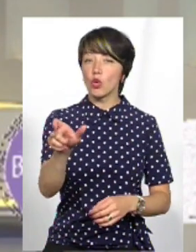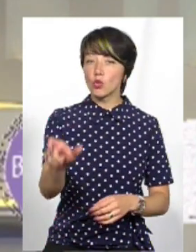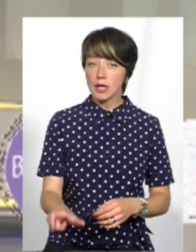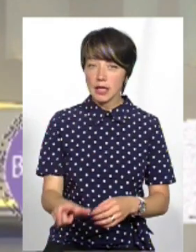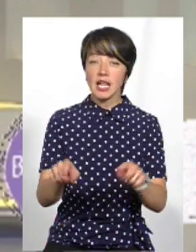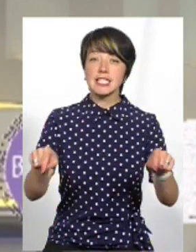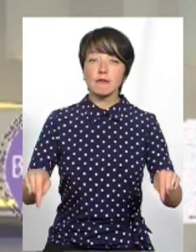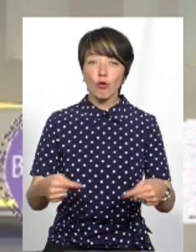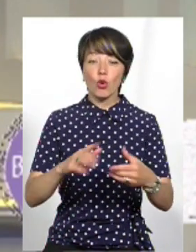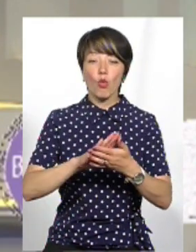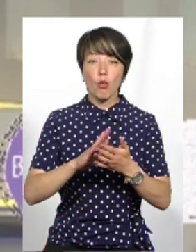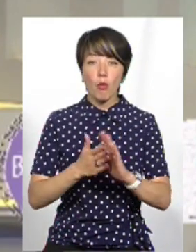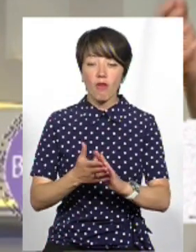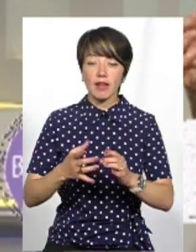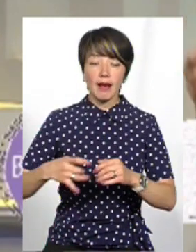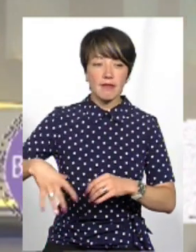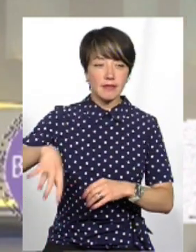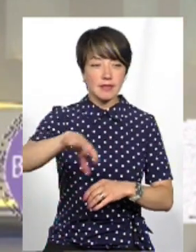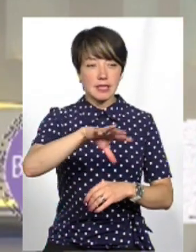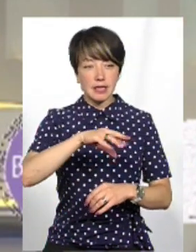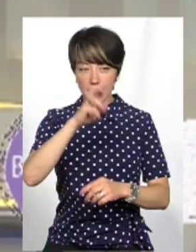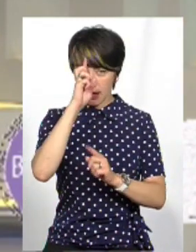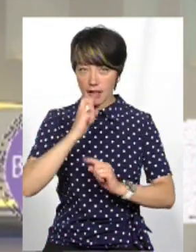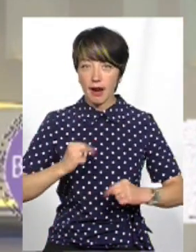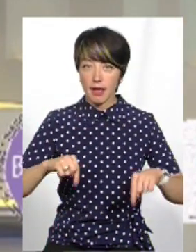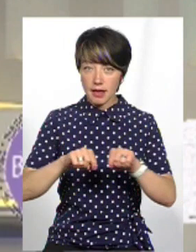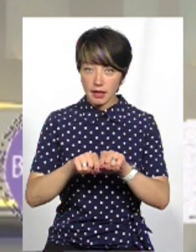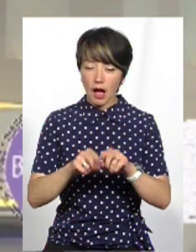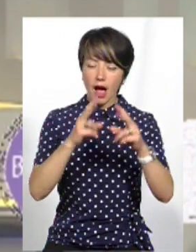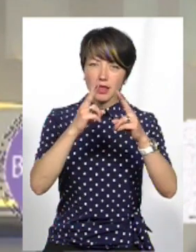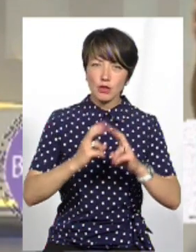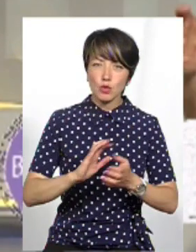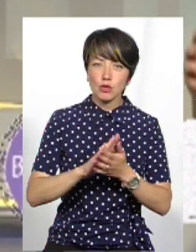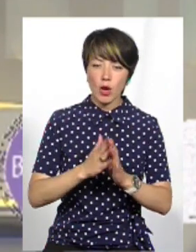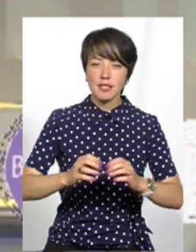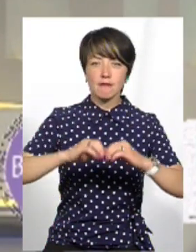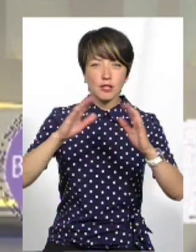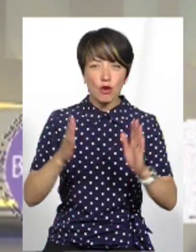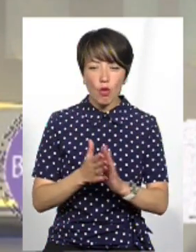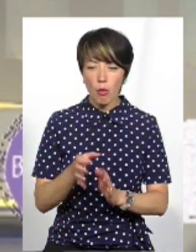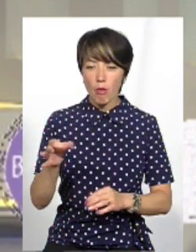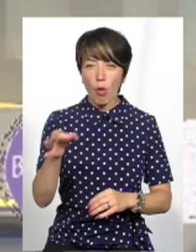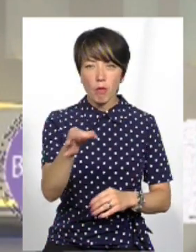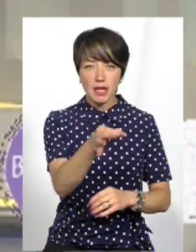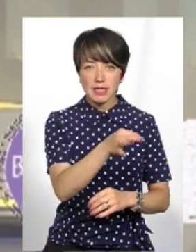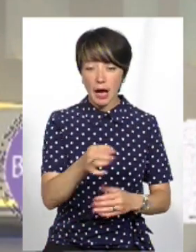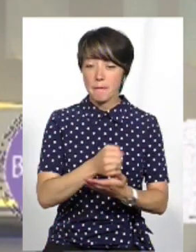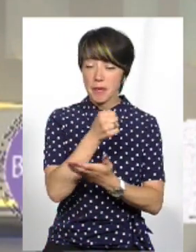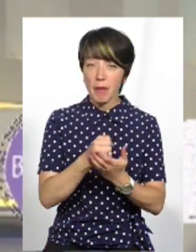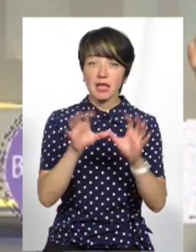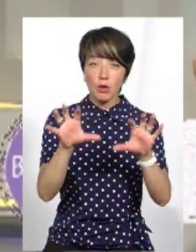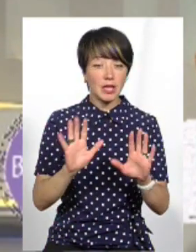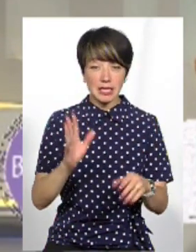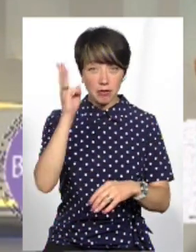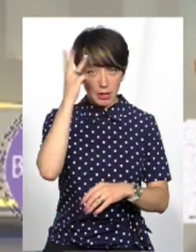яка створює умови для всіх, для всієї країни, аналізує ситуацію в цілому по областях і приймає такий закон, який буде працювати